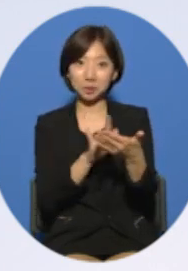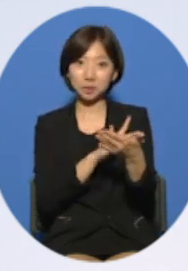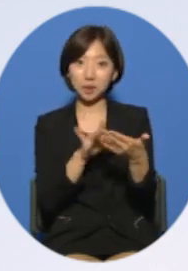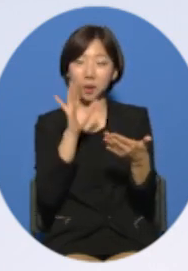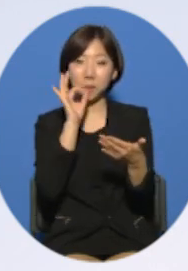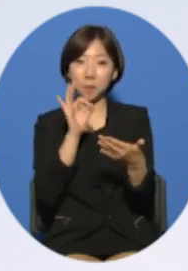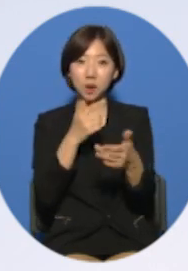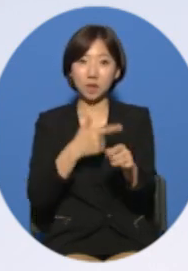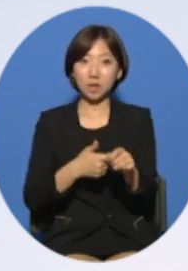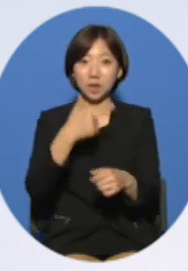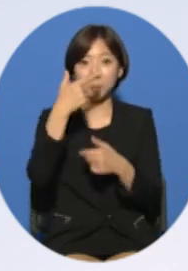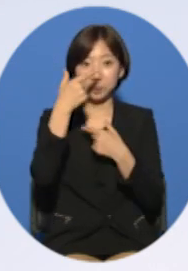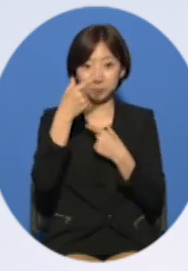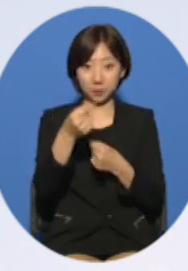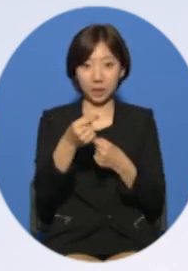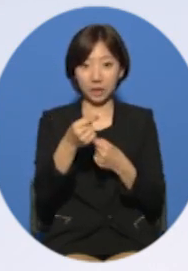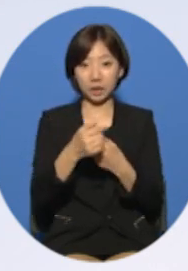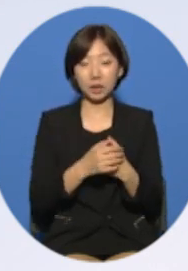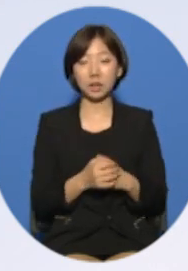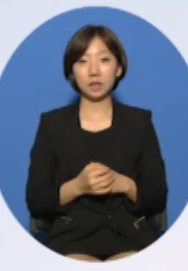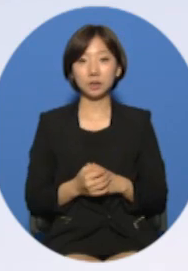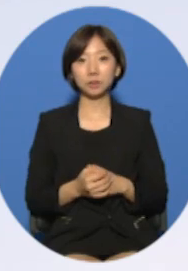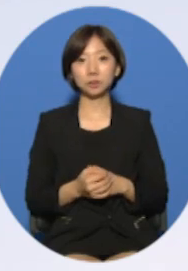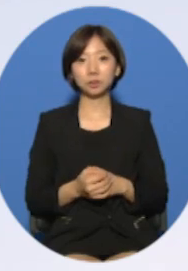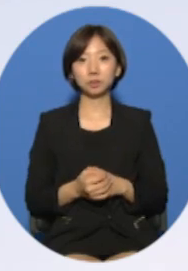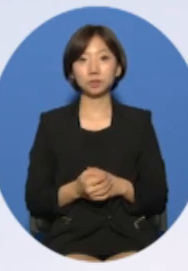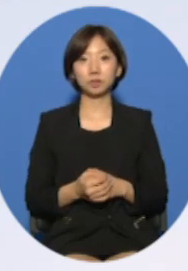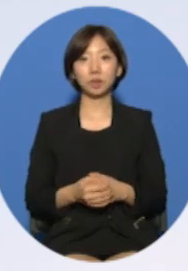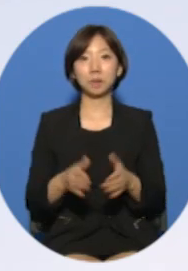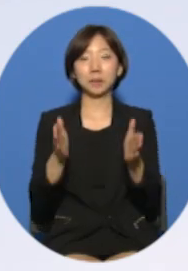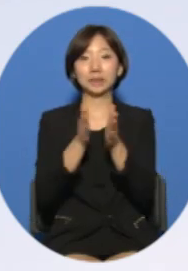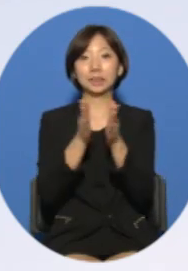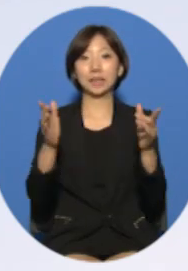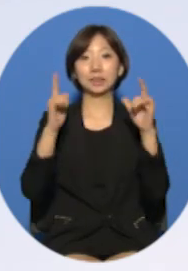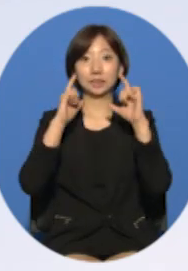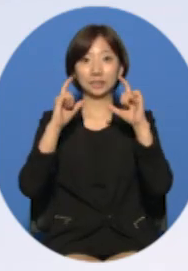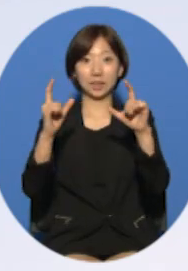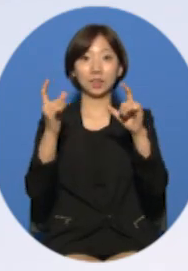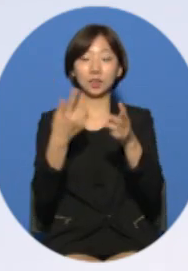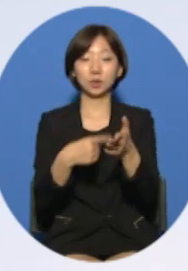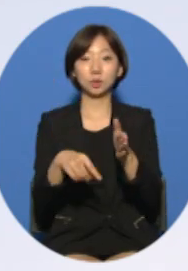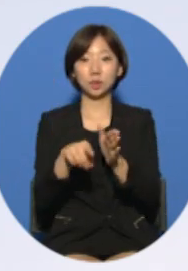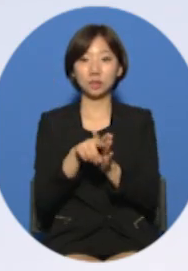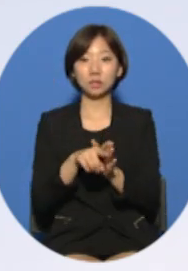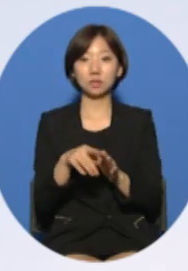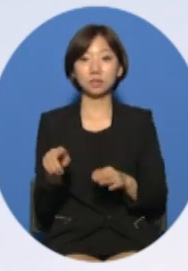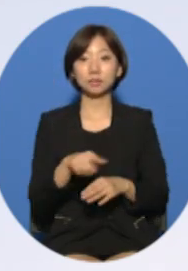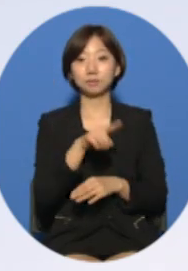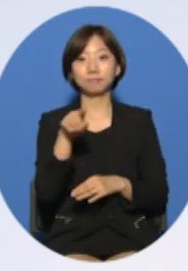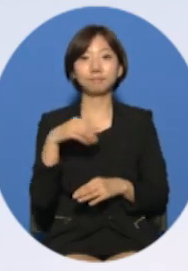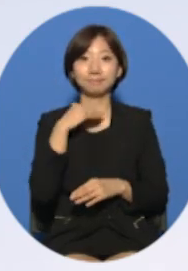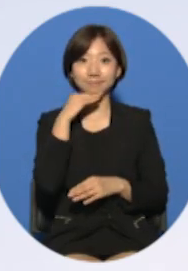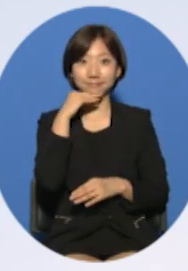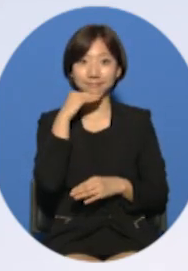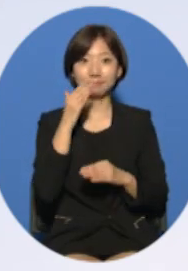보면서 6시 되면은 이제 그 개시 선언을 하기 위해서 하겠는 거죠. 지금 이제 대기하고 있는 것 같습니다. 네. 예, 예. 개시